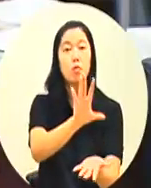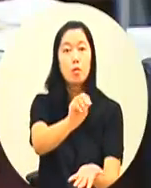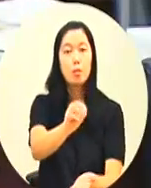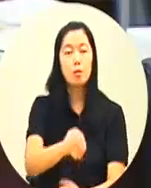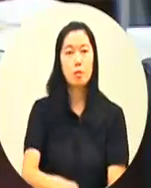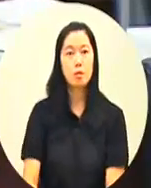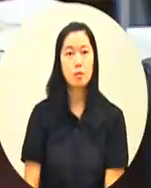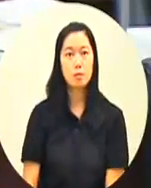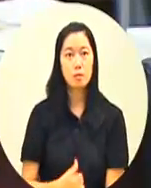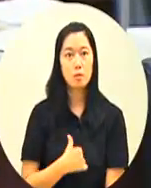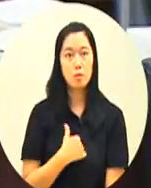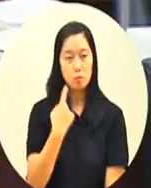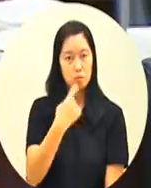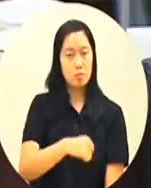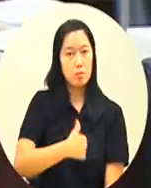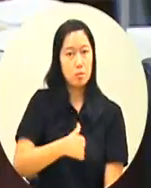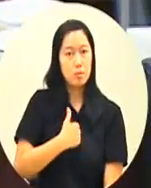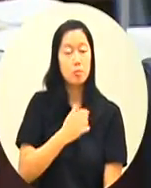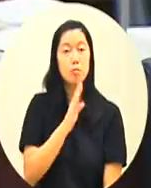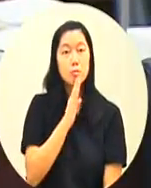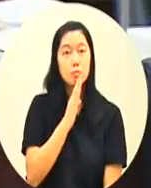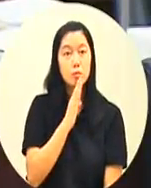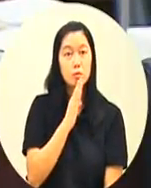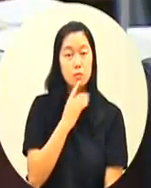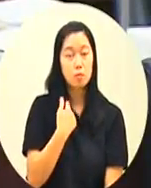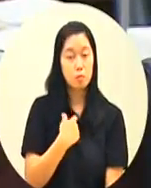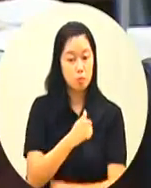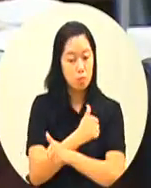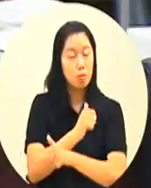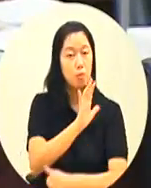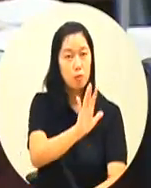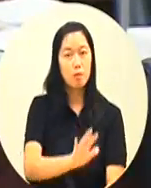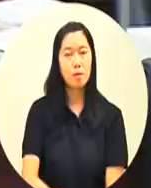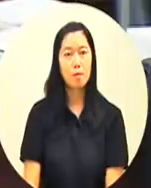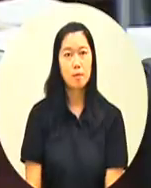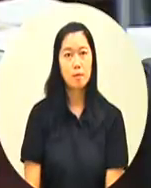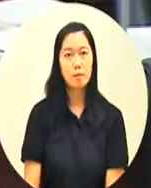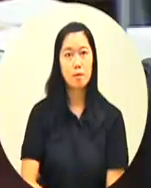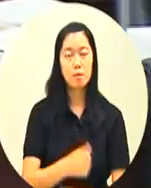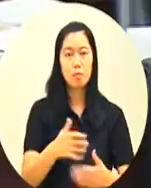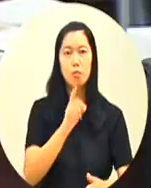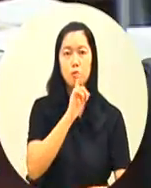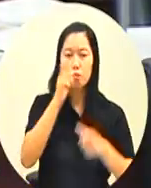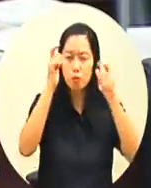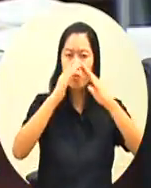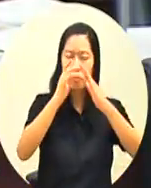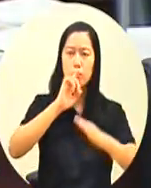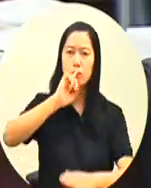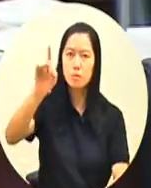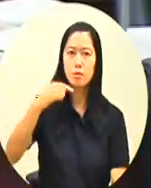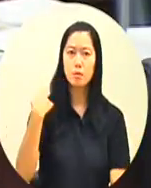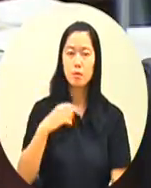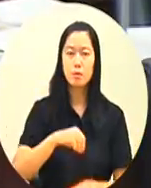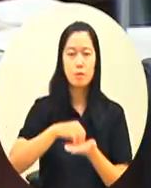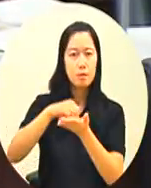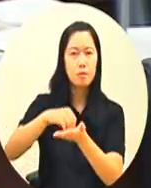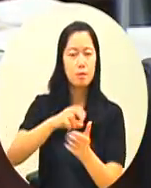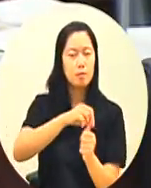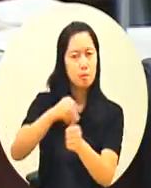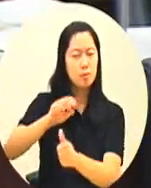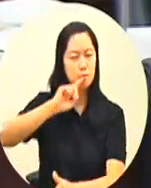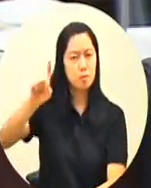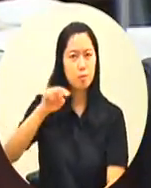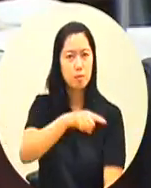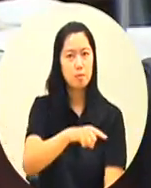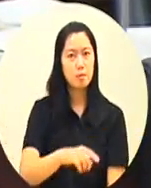我相信我们是经得起考验的，而不是讲不讲就要把高雄市政府告或者是移送法办之类的，我觉得这是非